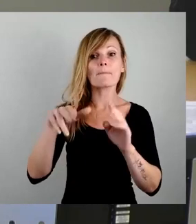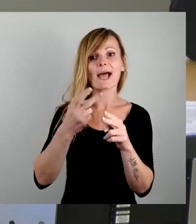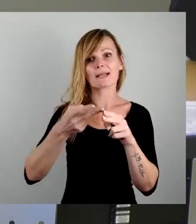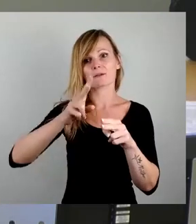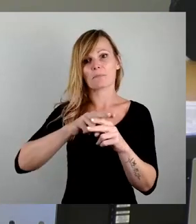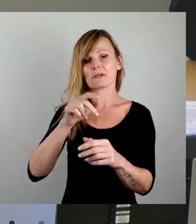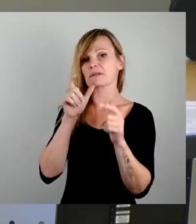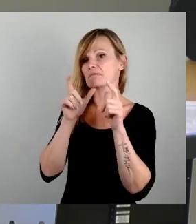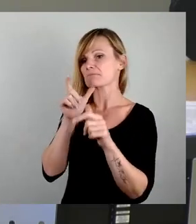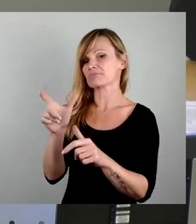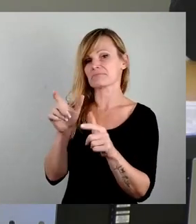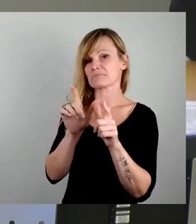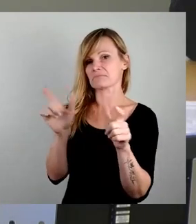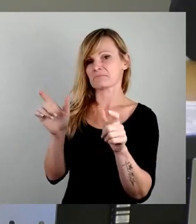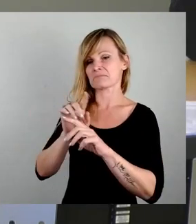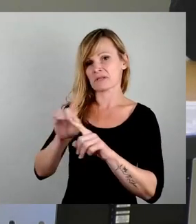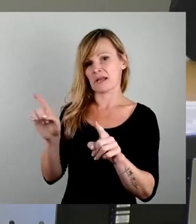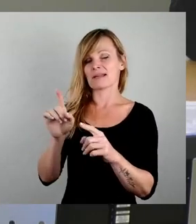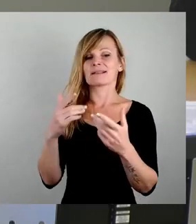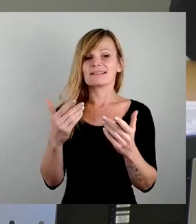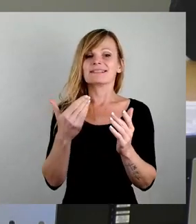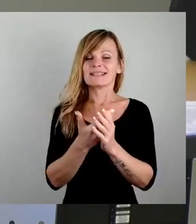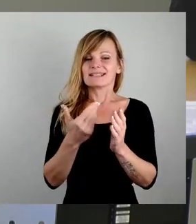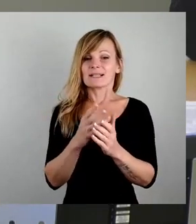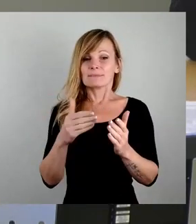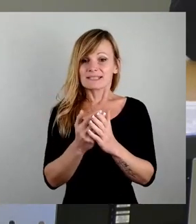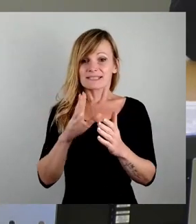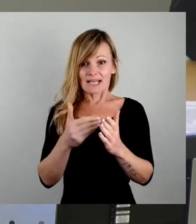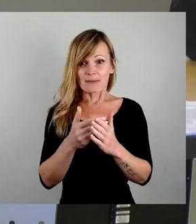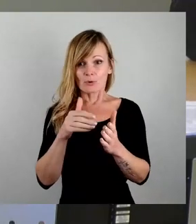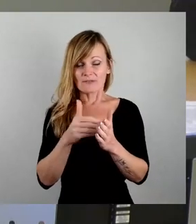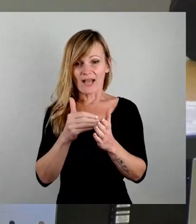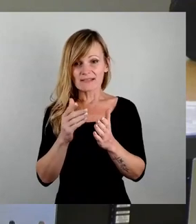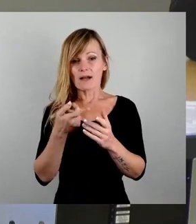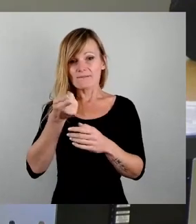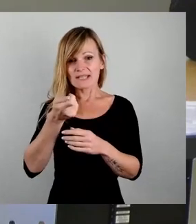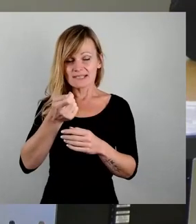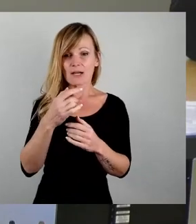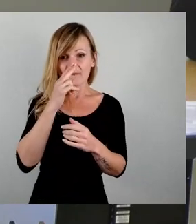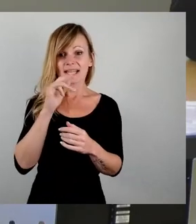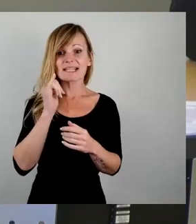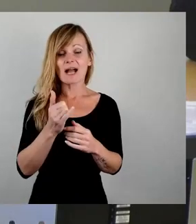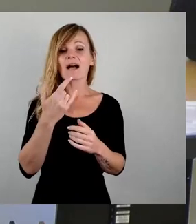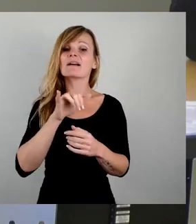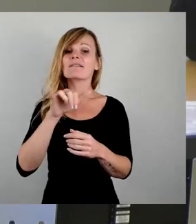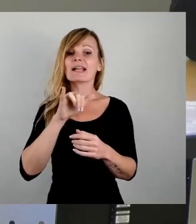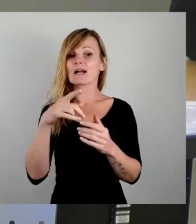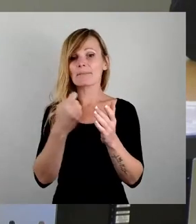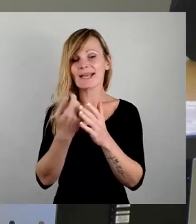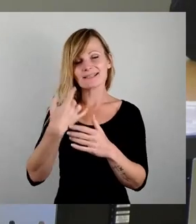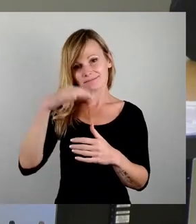Das heißt, wir wissen noch gar nicht sicher, ob das Angebot weiterfinanziert wird und wenn ja, zu welchem Preis. Aber